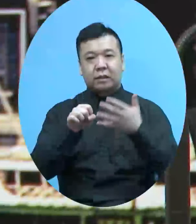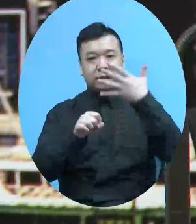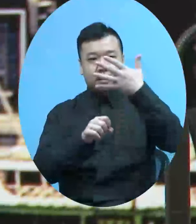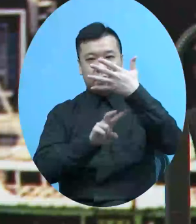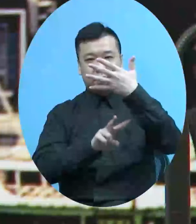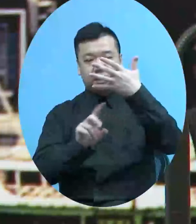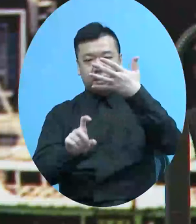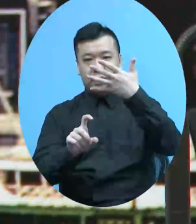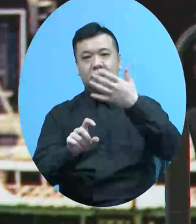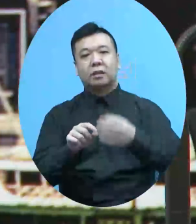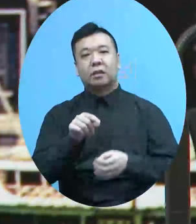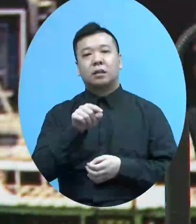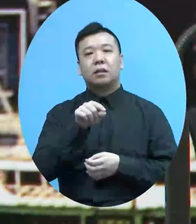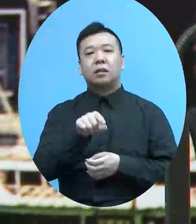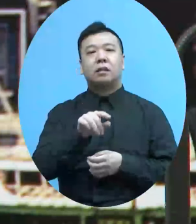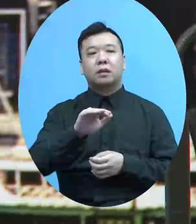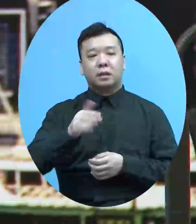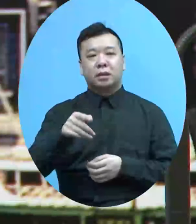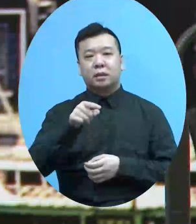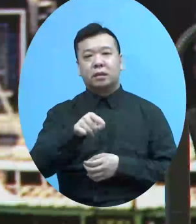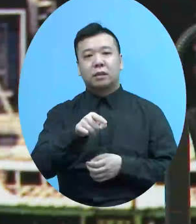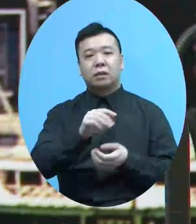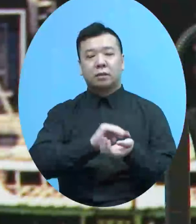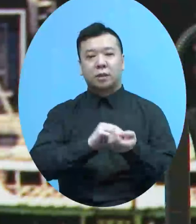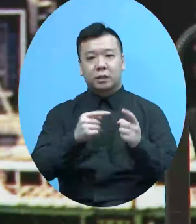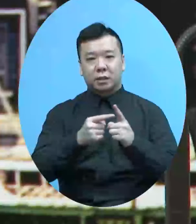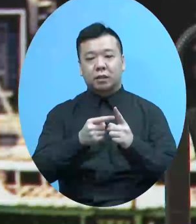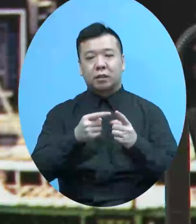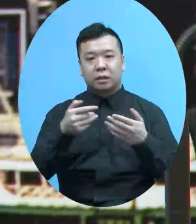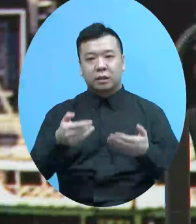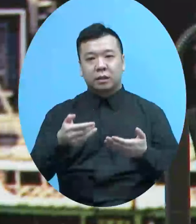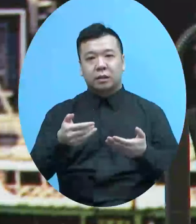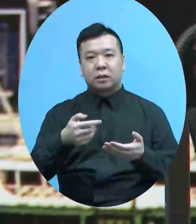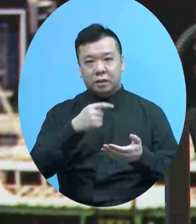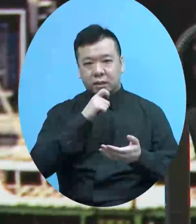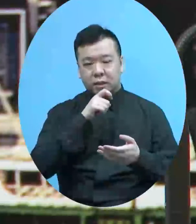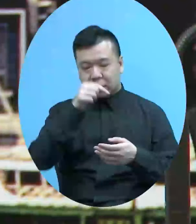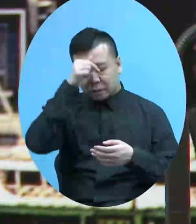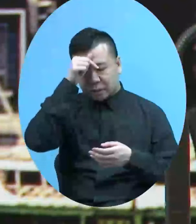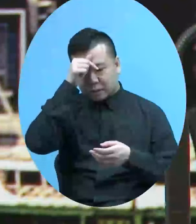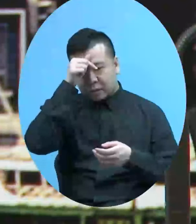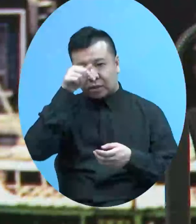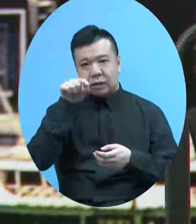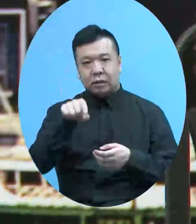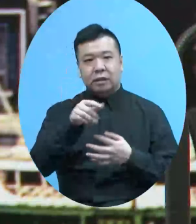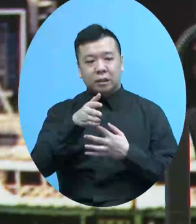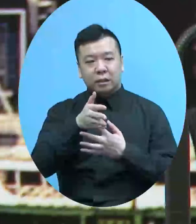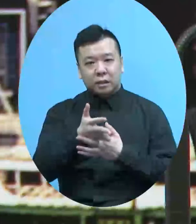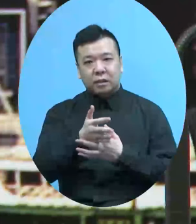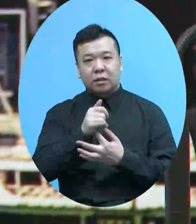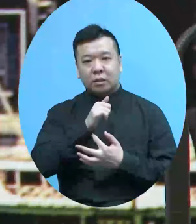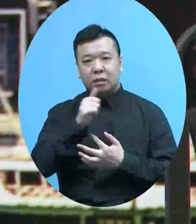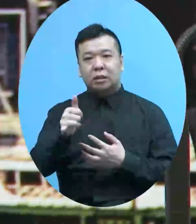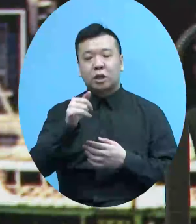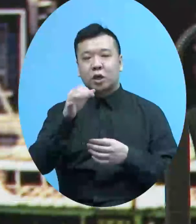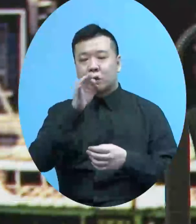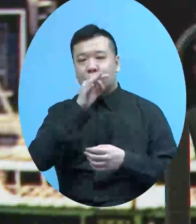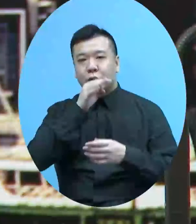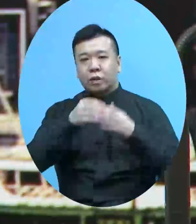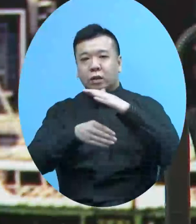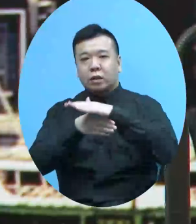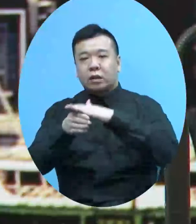5月29號但是就住這個病人的情況所以我們醫護人員特別去了那個藥廠